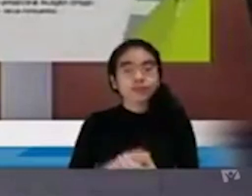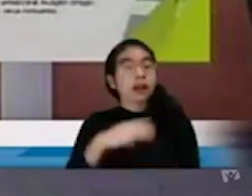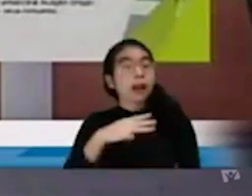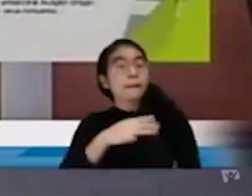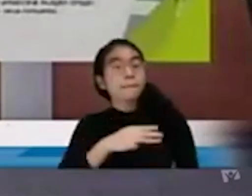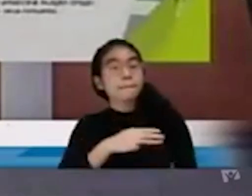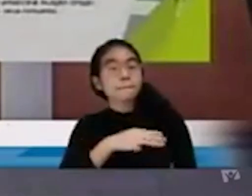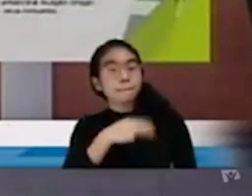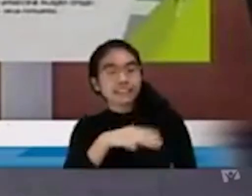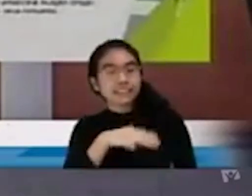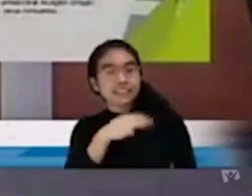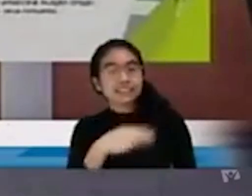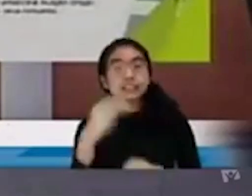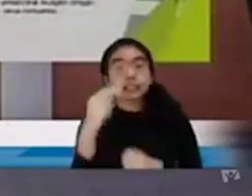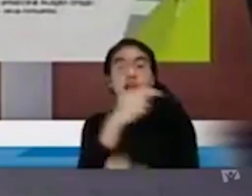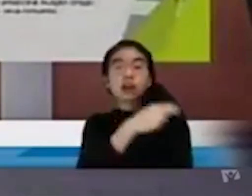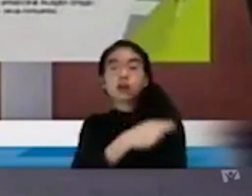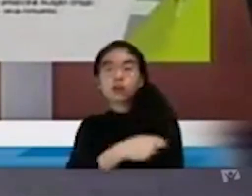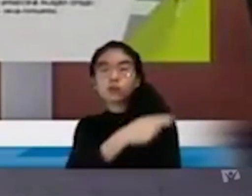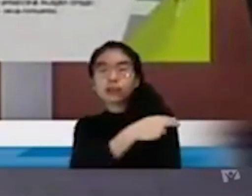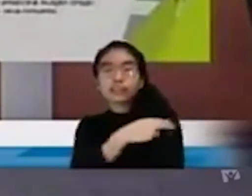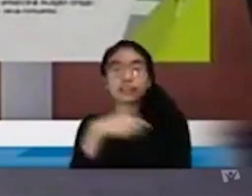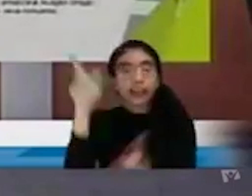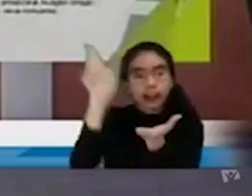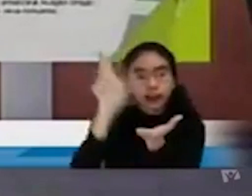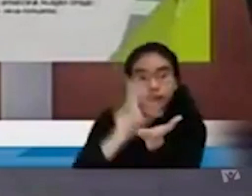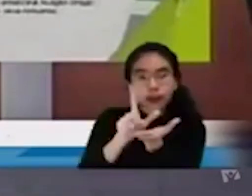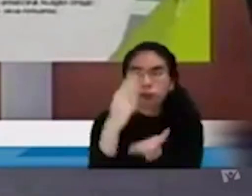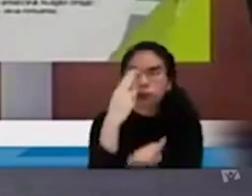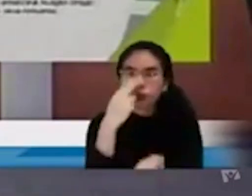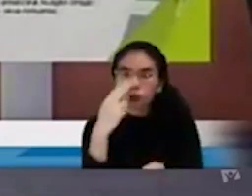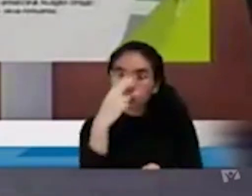adalah berdasarkan kasih Allah.